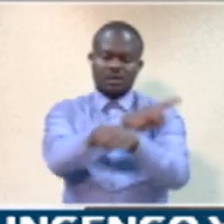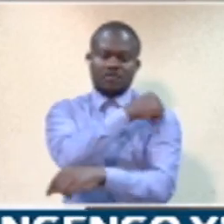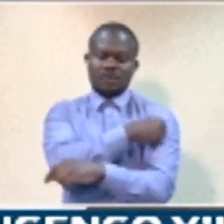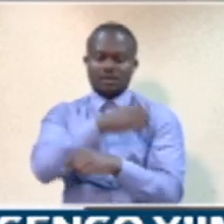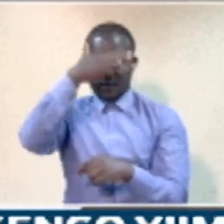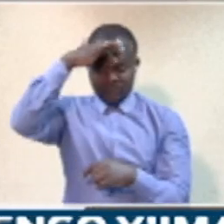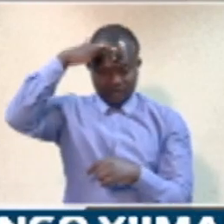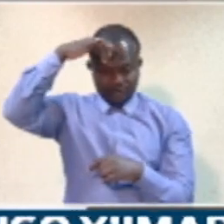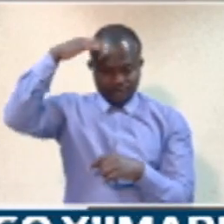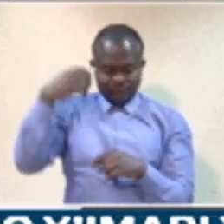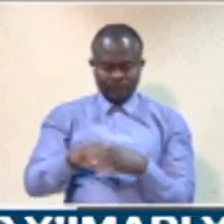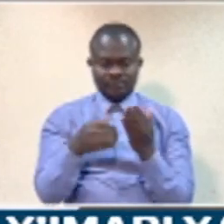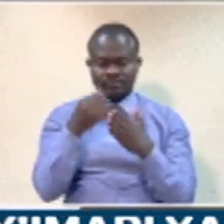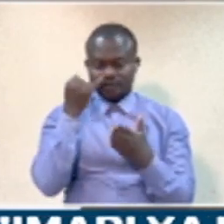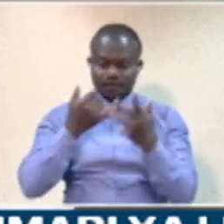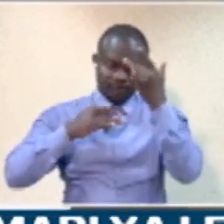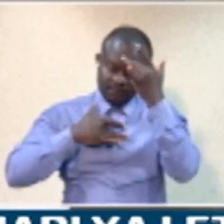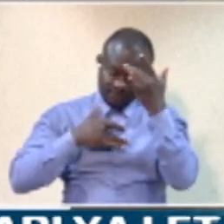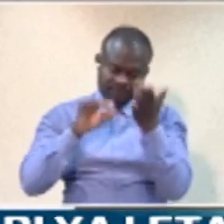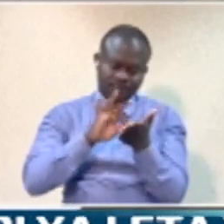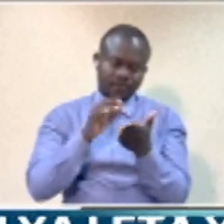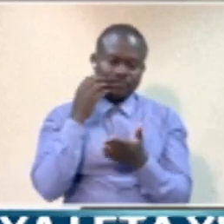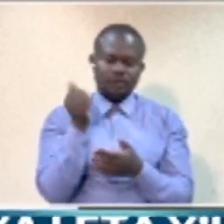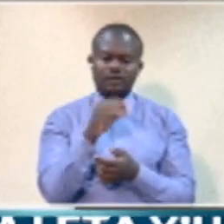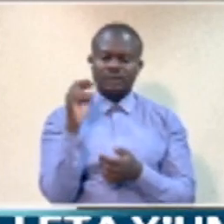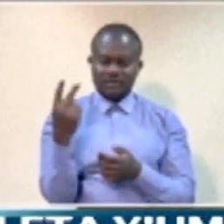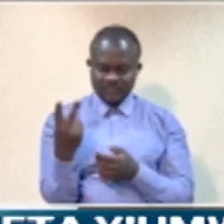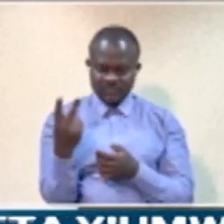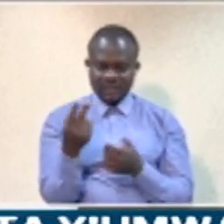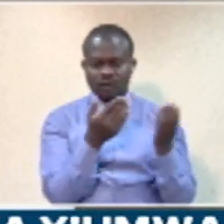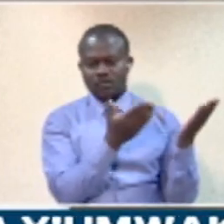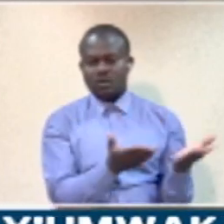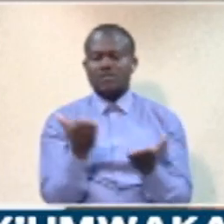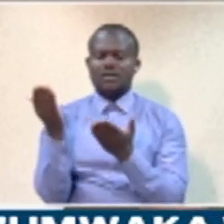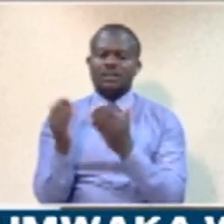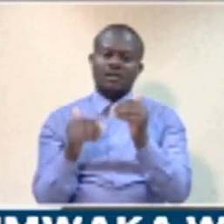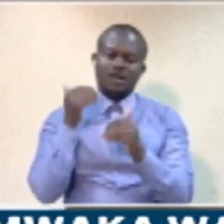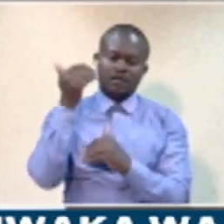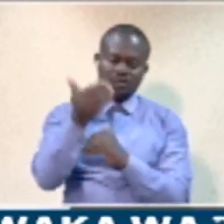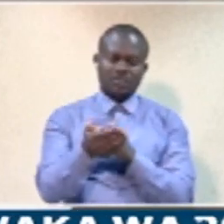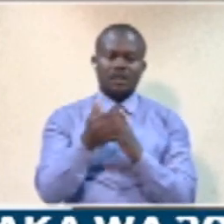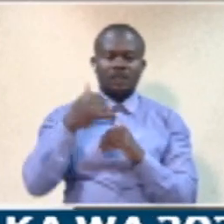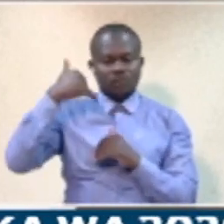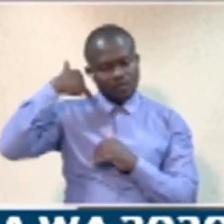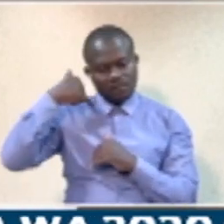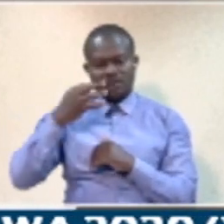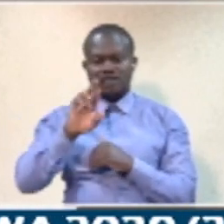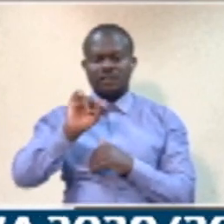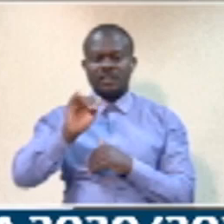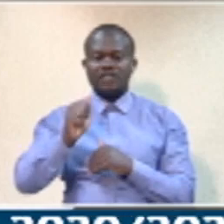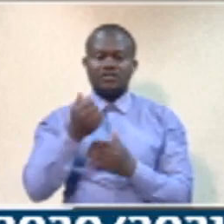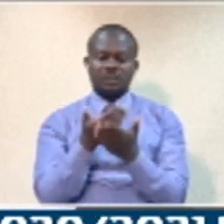biba bigoye icyo gihe iyo umurwayi bamwandikiye amezi abiri uramwakira hanyuma tugahamagara kuri farije tugasaba